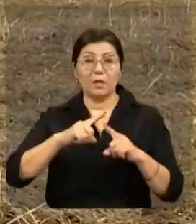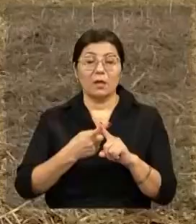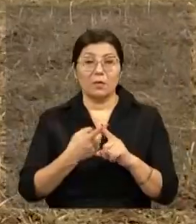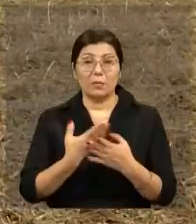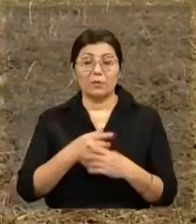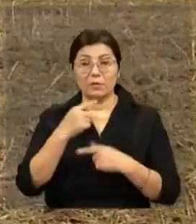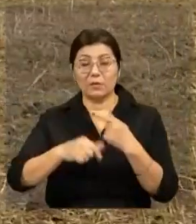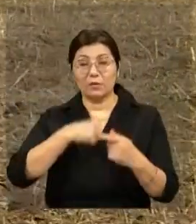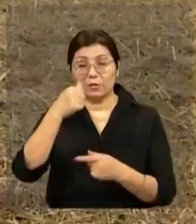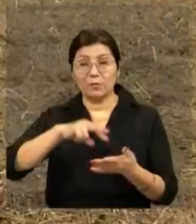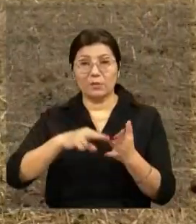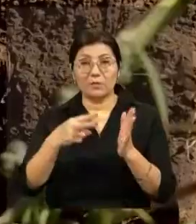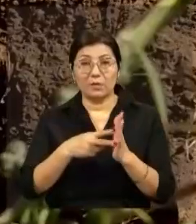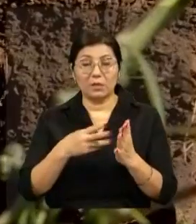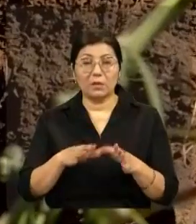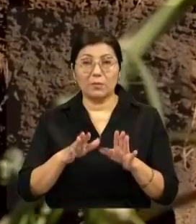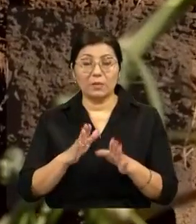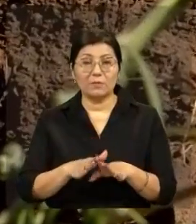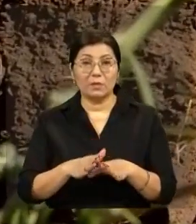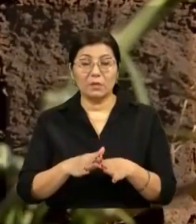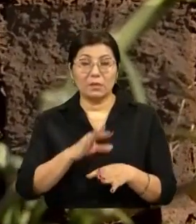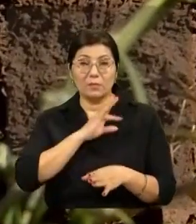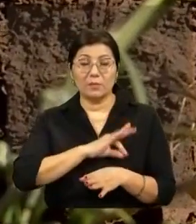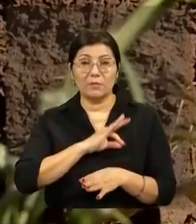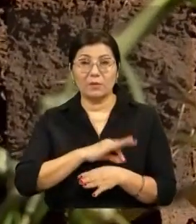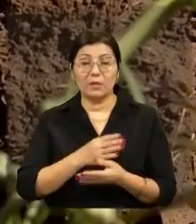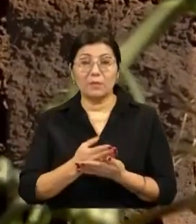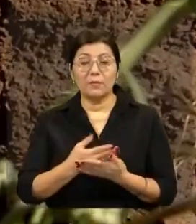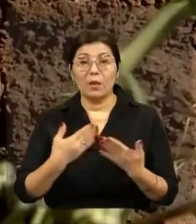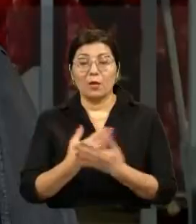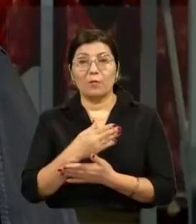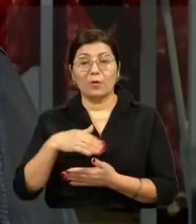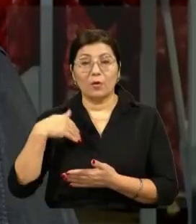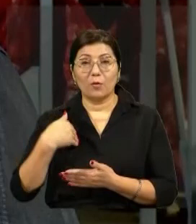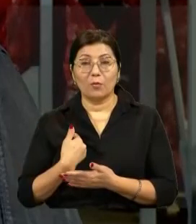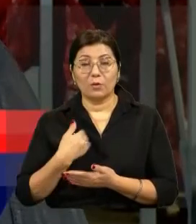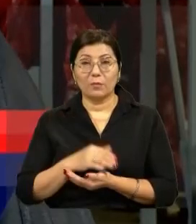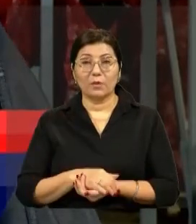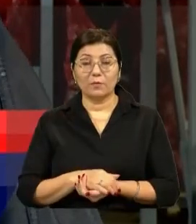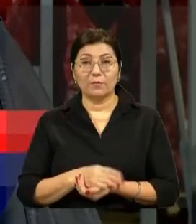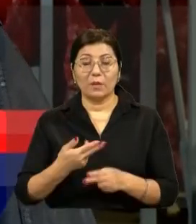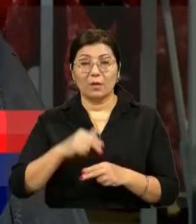В следующем году планируется часть наделов оставить под пары с применением сидеративных удобрений. В этом году мы уже вносили органические